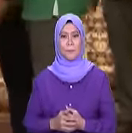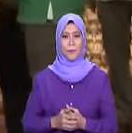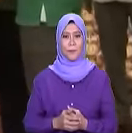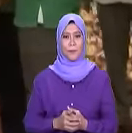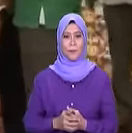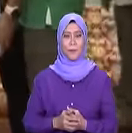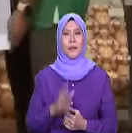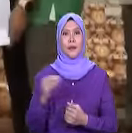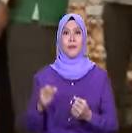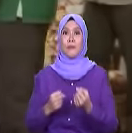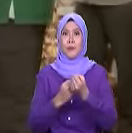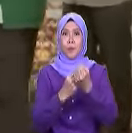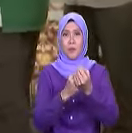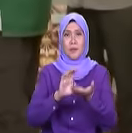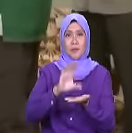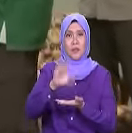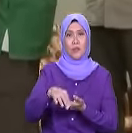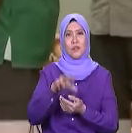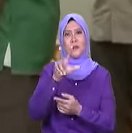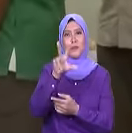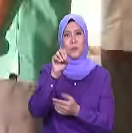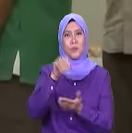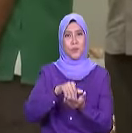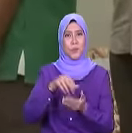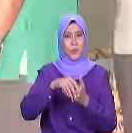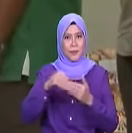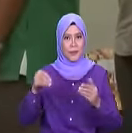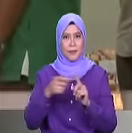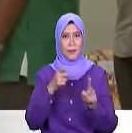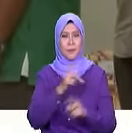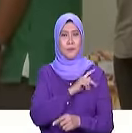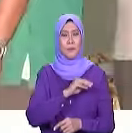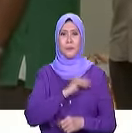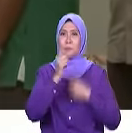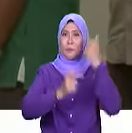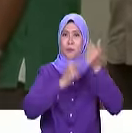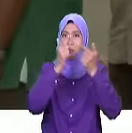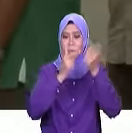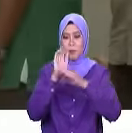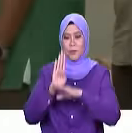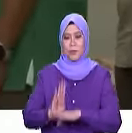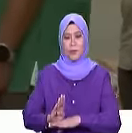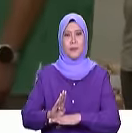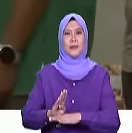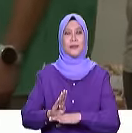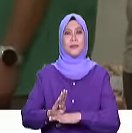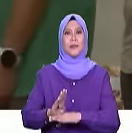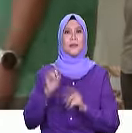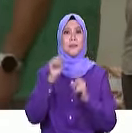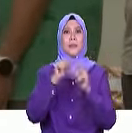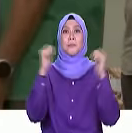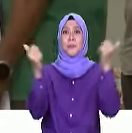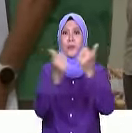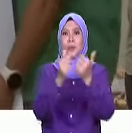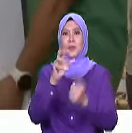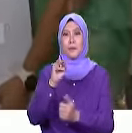Turut disampaikan, bantuan tunai berjumlah RM30,000 daripada Kementerian Pelancongan, Kebudayaan dan Alam Sekitar kepada Persatuan